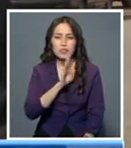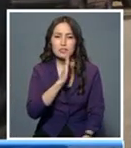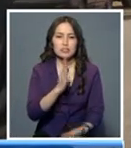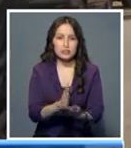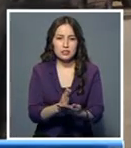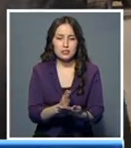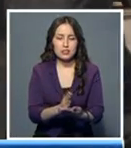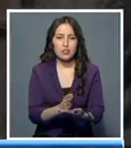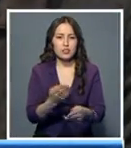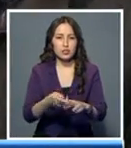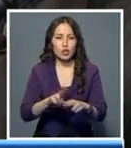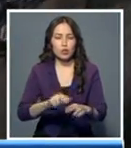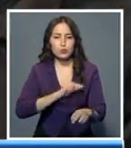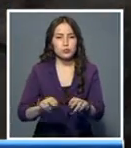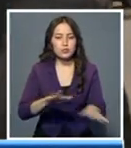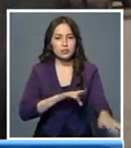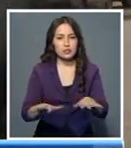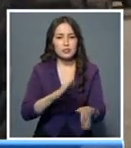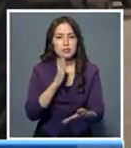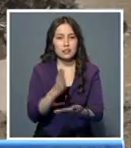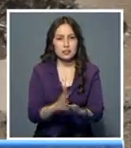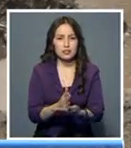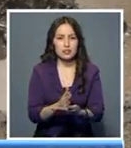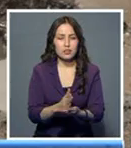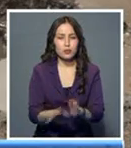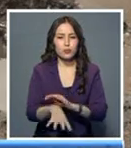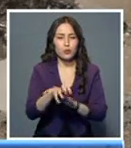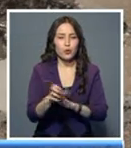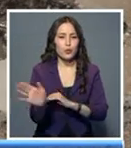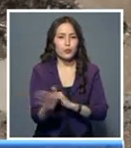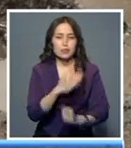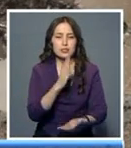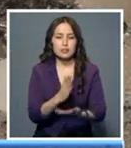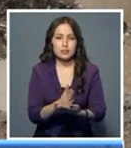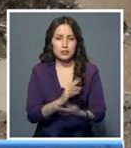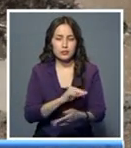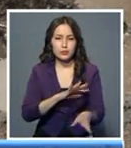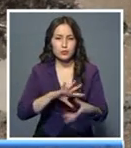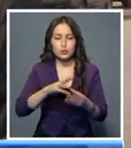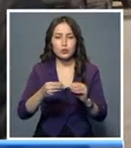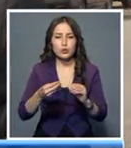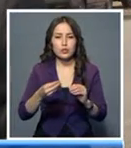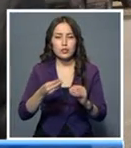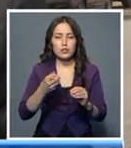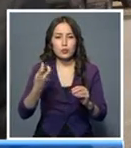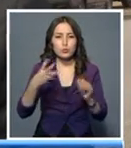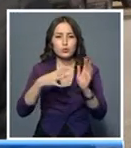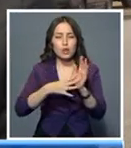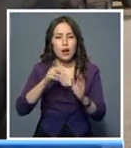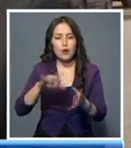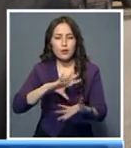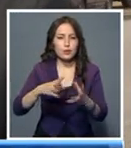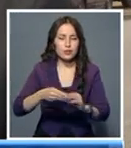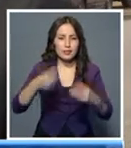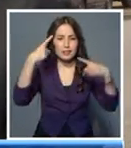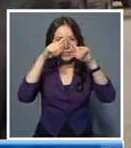бар. Ол жұмыстар қазір жүріп жатыр. Мотопомпалар жұмыс істеп жатыр. 20-39 единица ЧС жұмыс істеп жатыр. Сосын өзіміздің